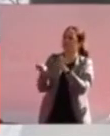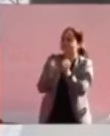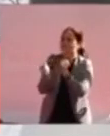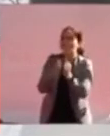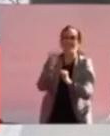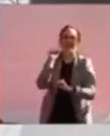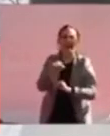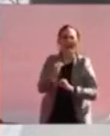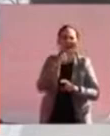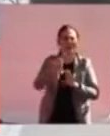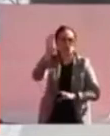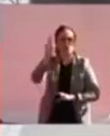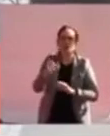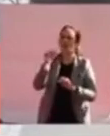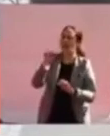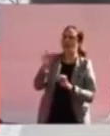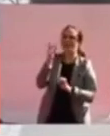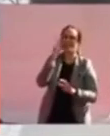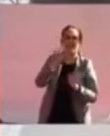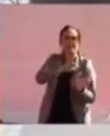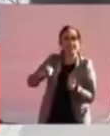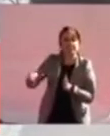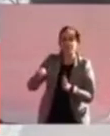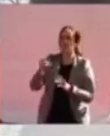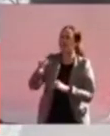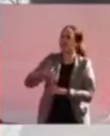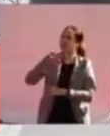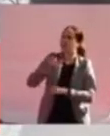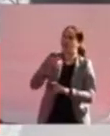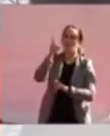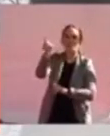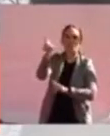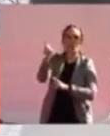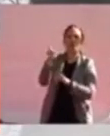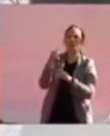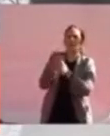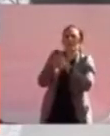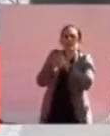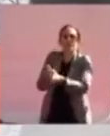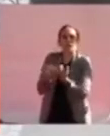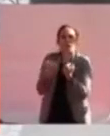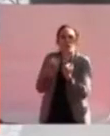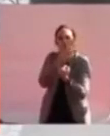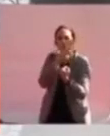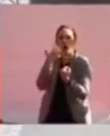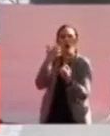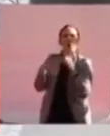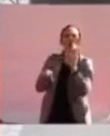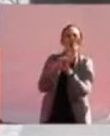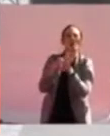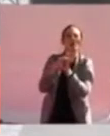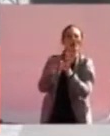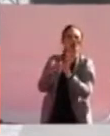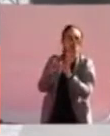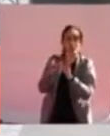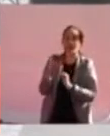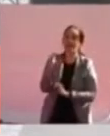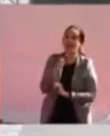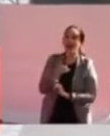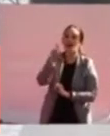e antirazziste sempre dietro un faro quello della costituzione carla ci accompagna anche oggi